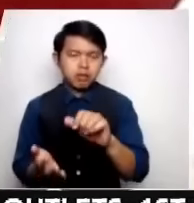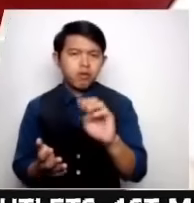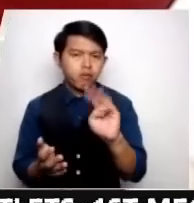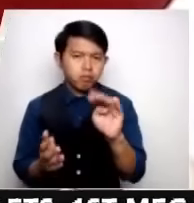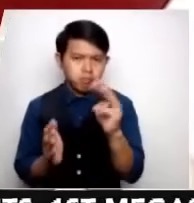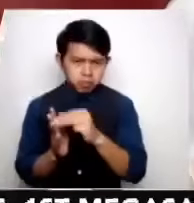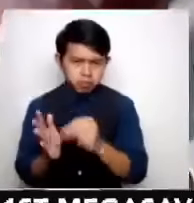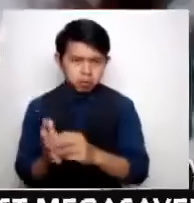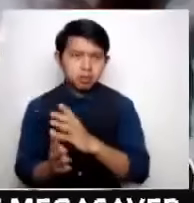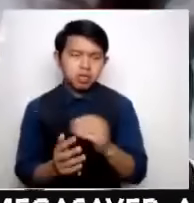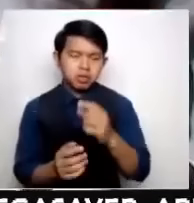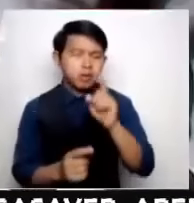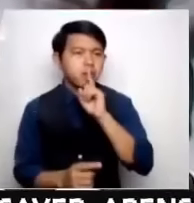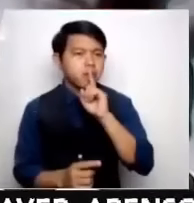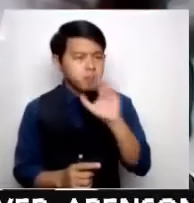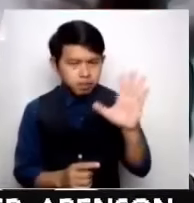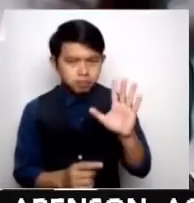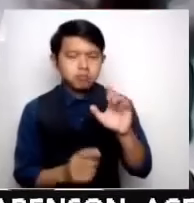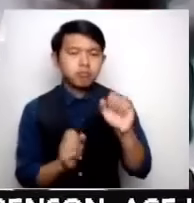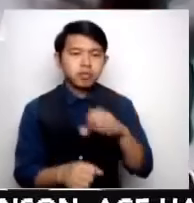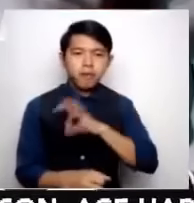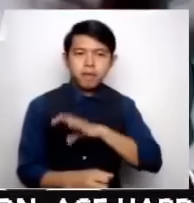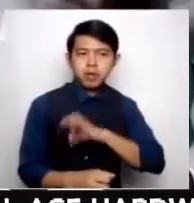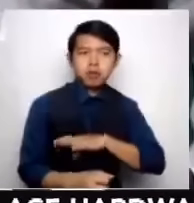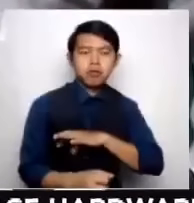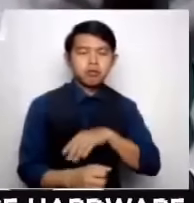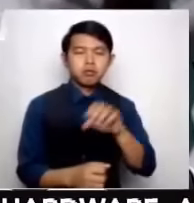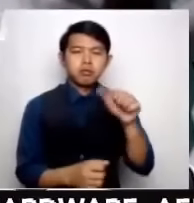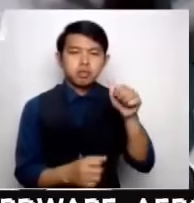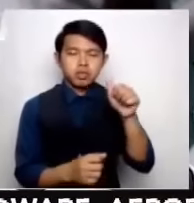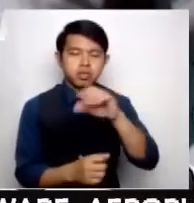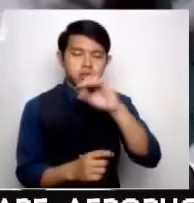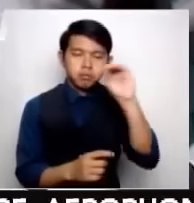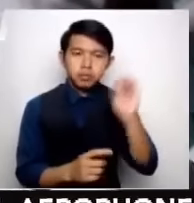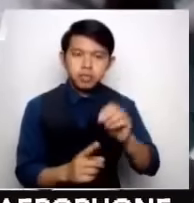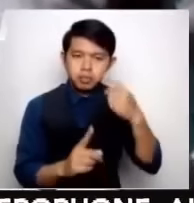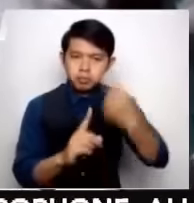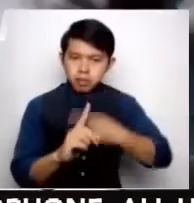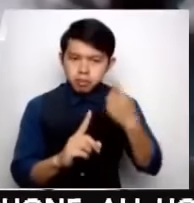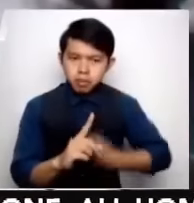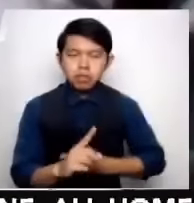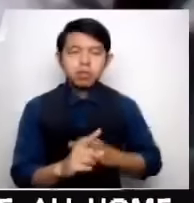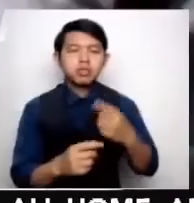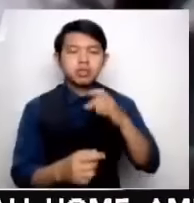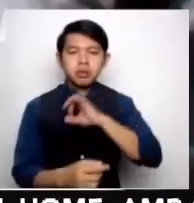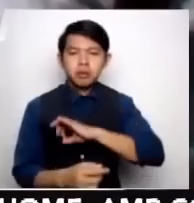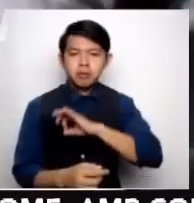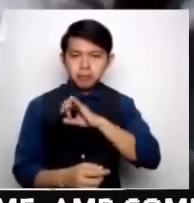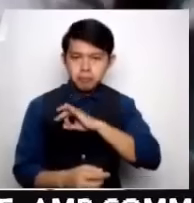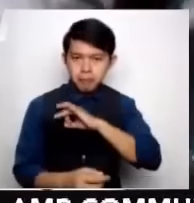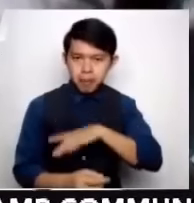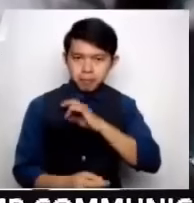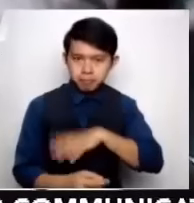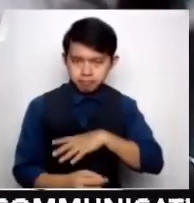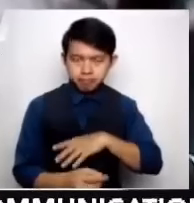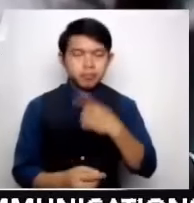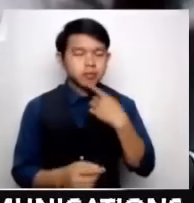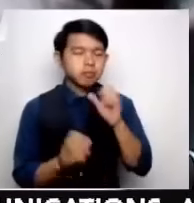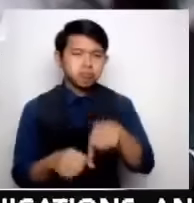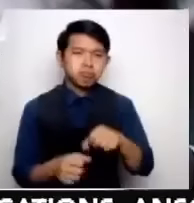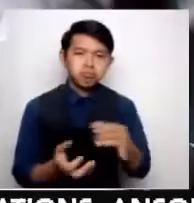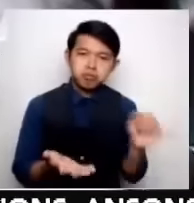na nag-solicit. Humingi ng pera dun sa complainant, sa aming kliyente, at sabi ay invest sa restaurant business at